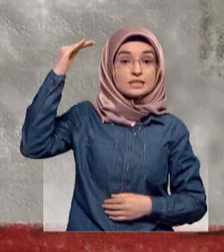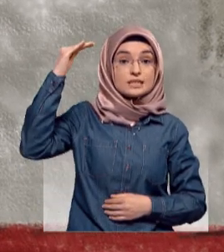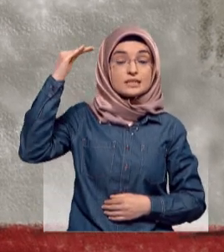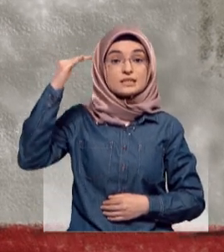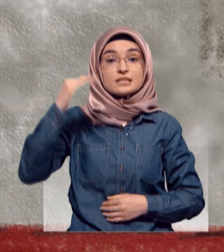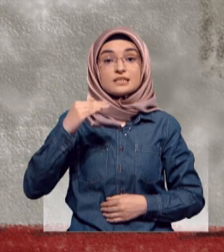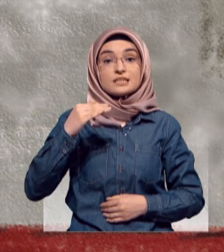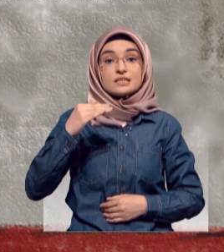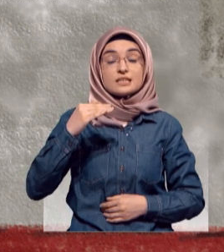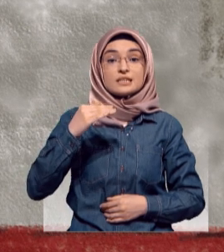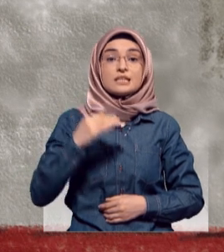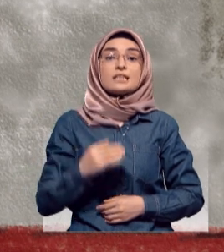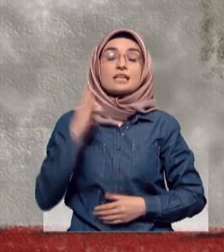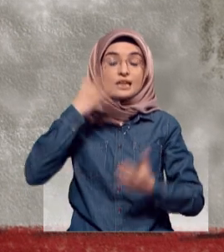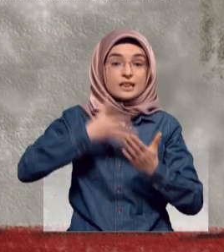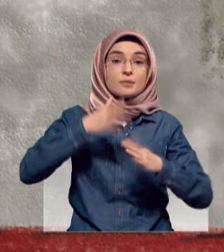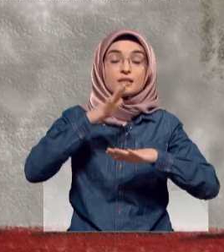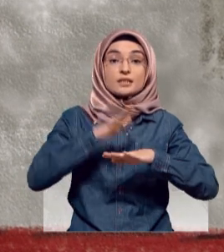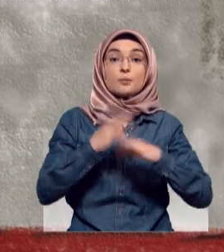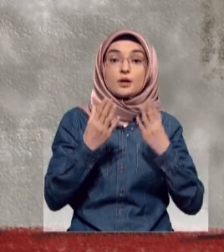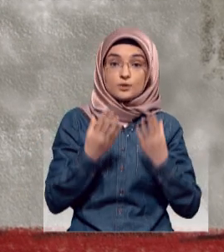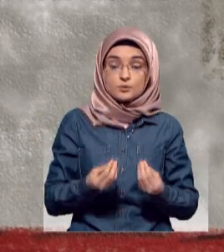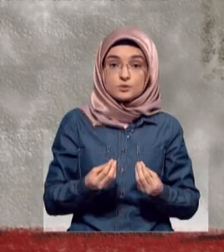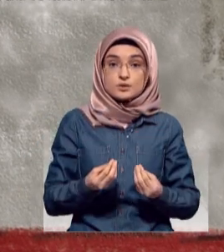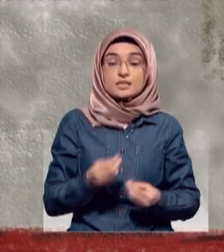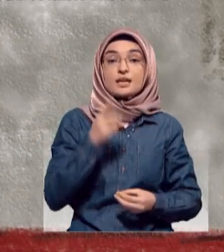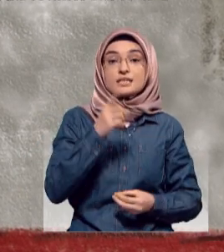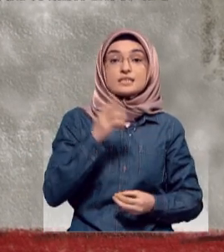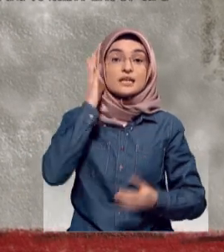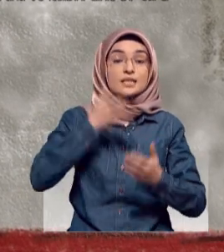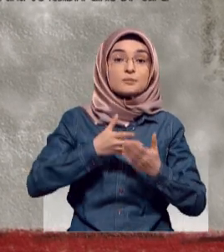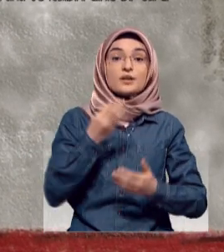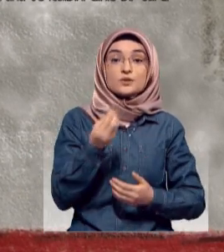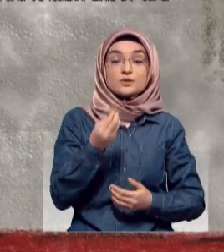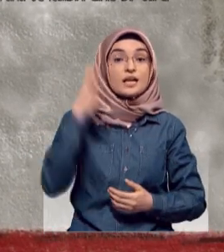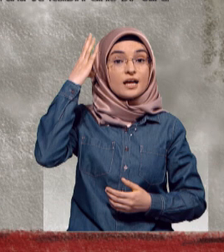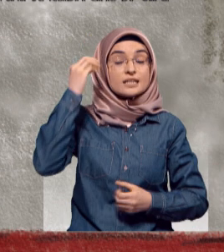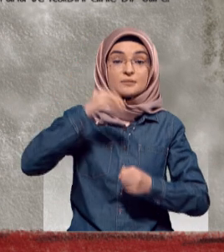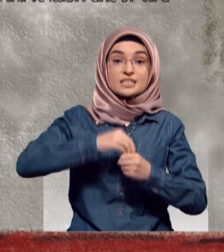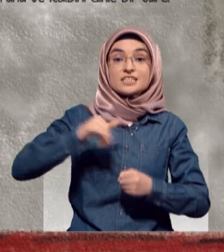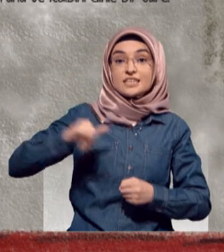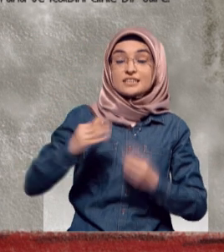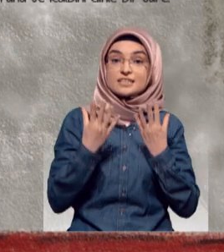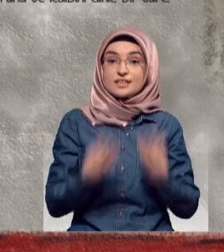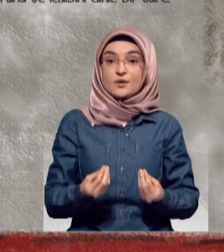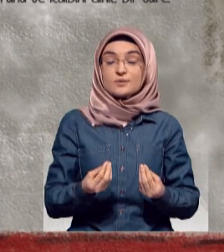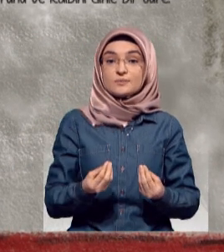Büyüklerinden itikafa giren olursa sen de bu ibadetin güzelliklerini keşfetmek için yanlarında